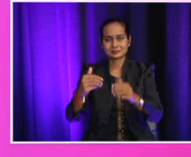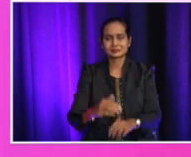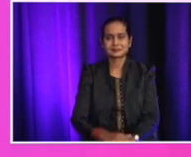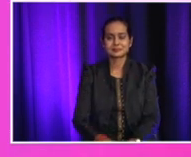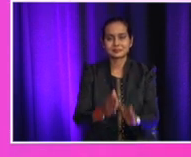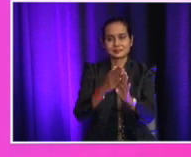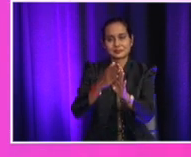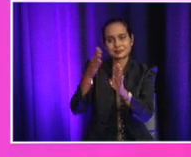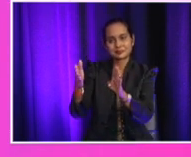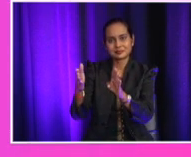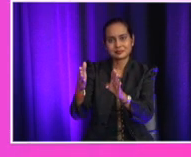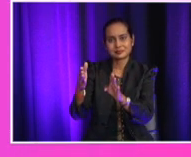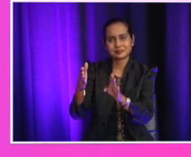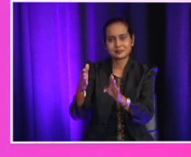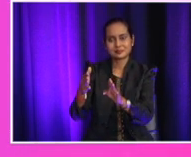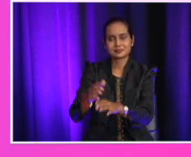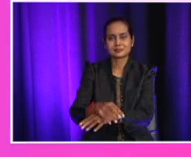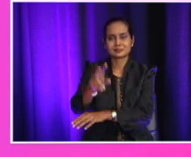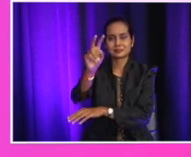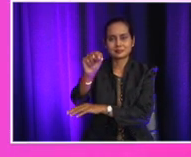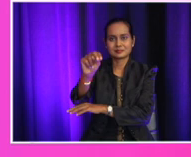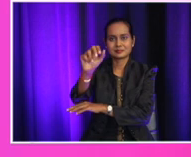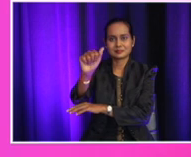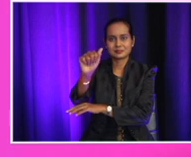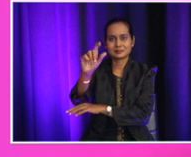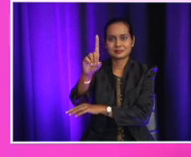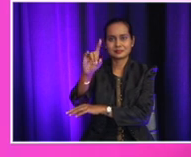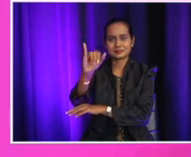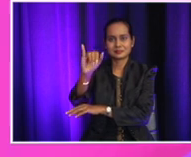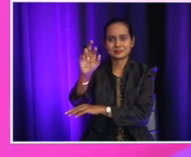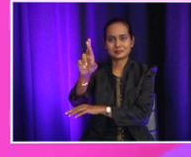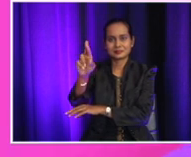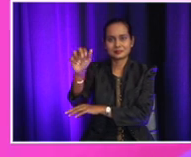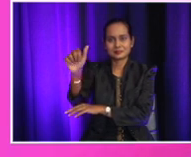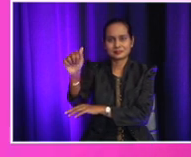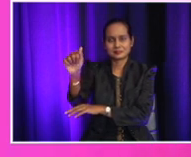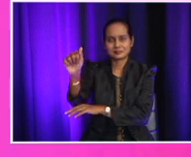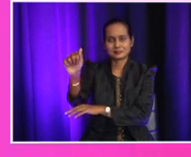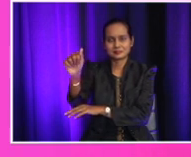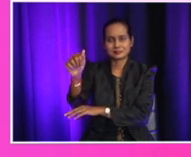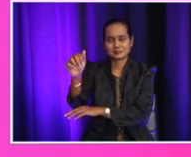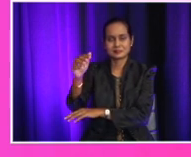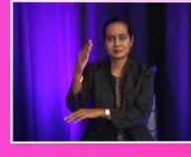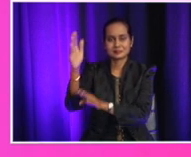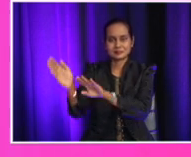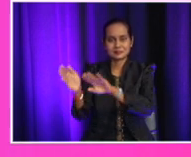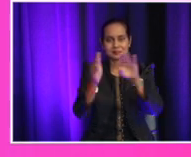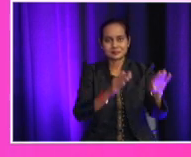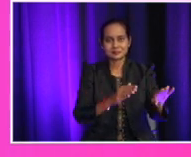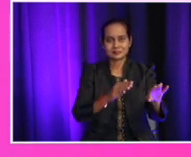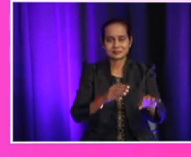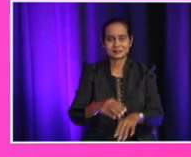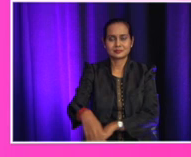Farisa Syarifah Nadira Oke diikuti Nur ada Nia Putri